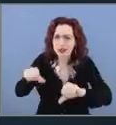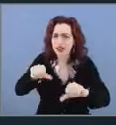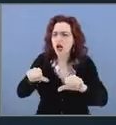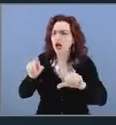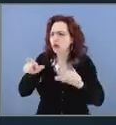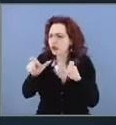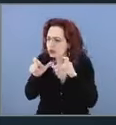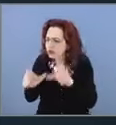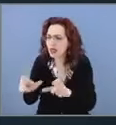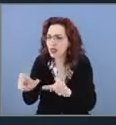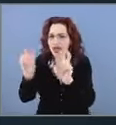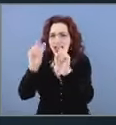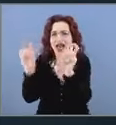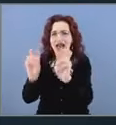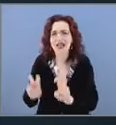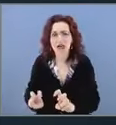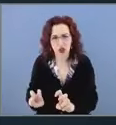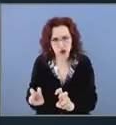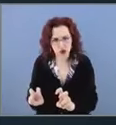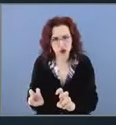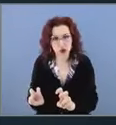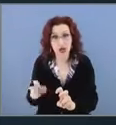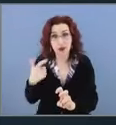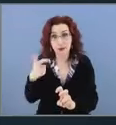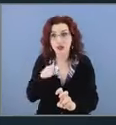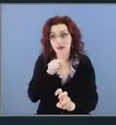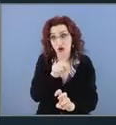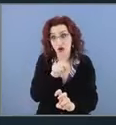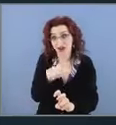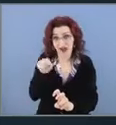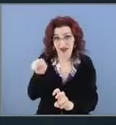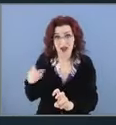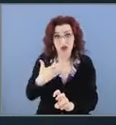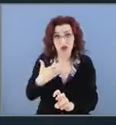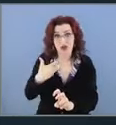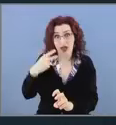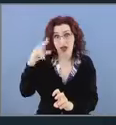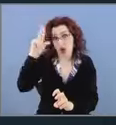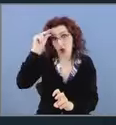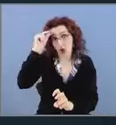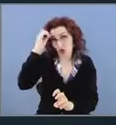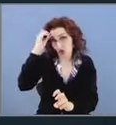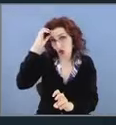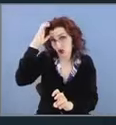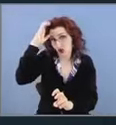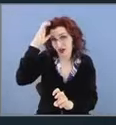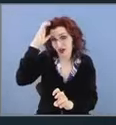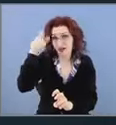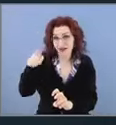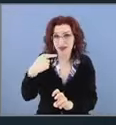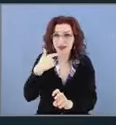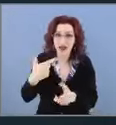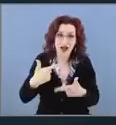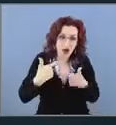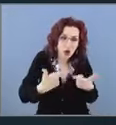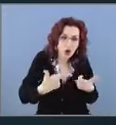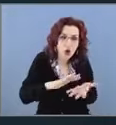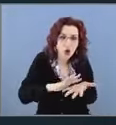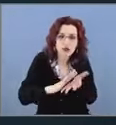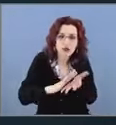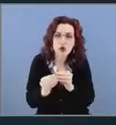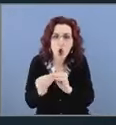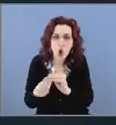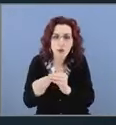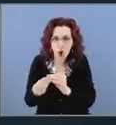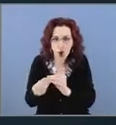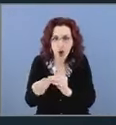hanno il know-how per affrontare questa trasformazione, sono a disposizione per sedersi intorno al tavolo, per ragionare